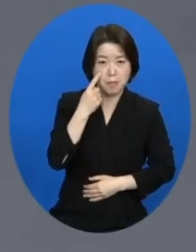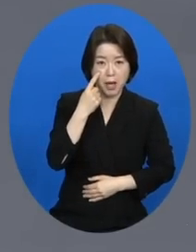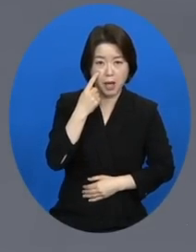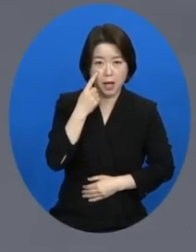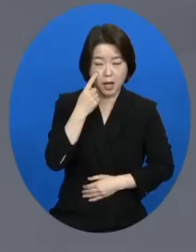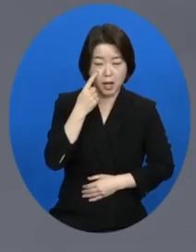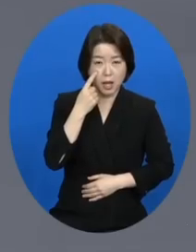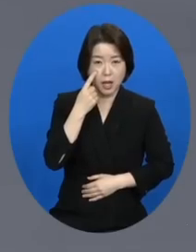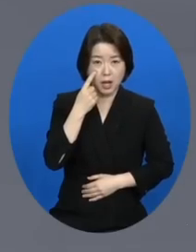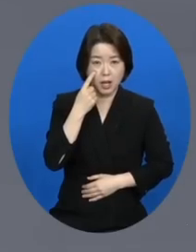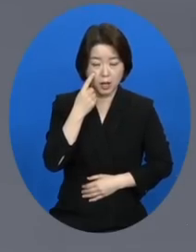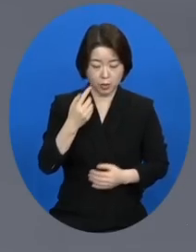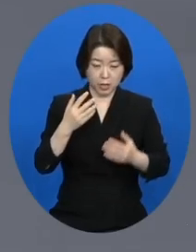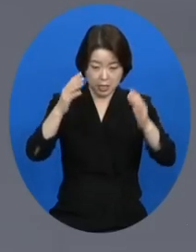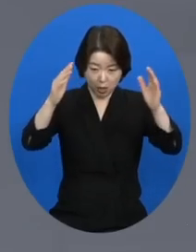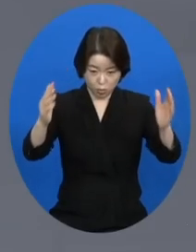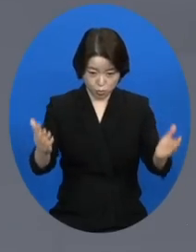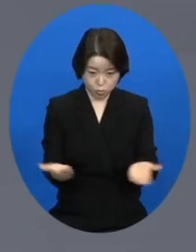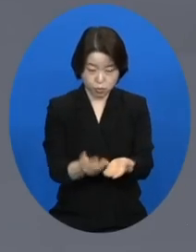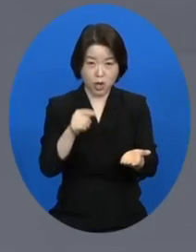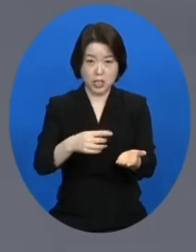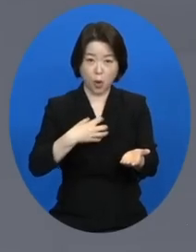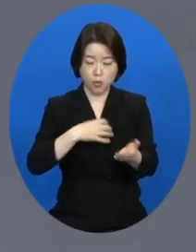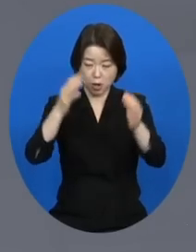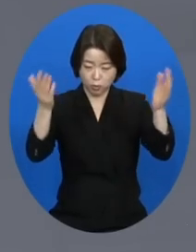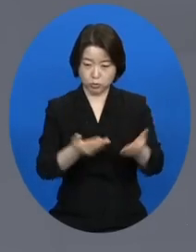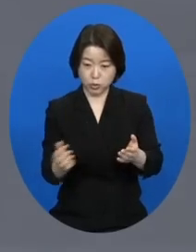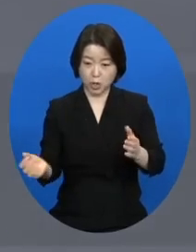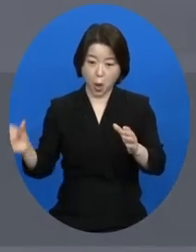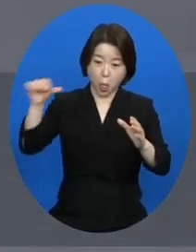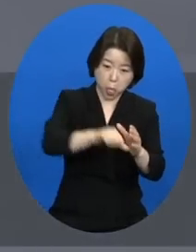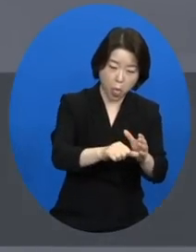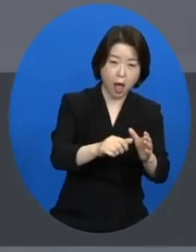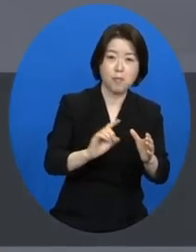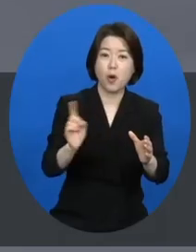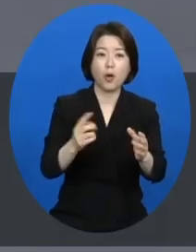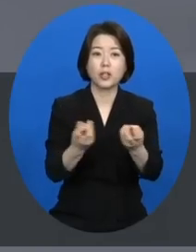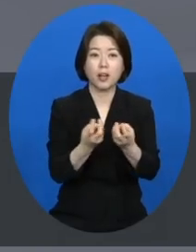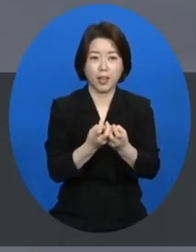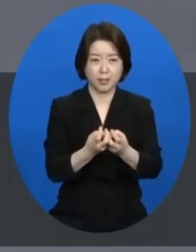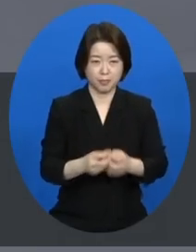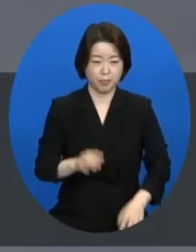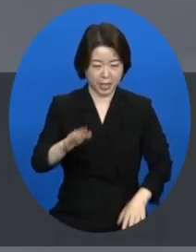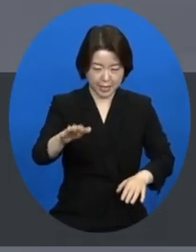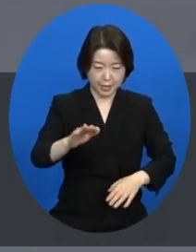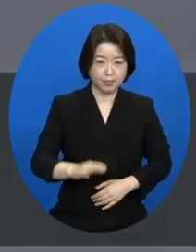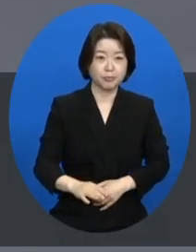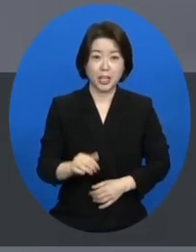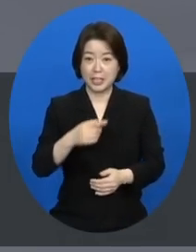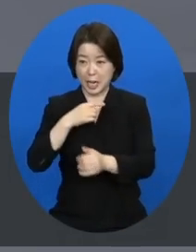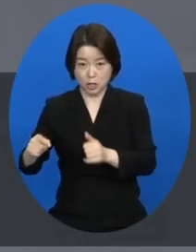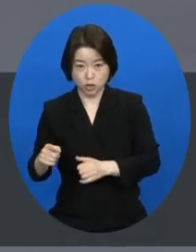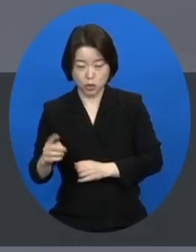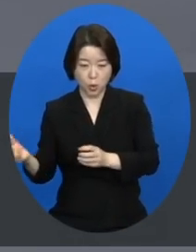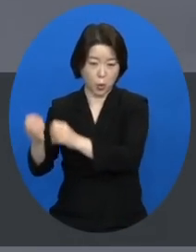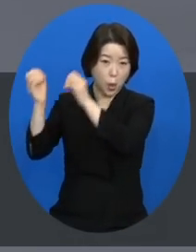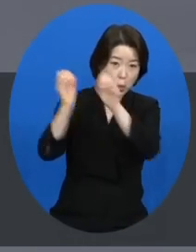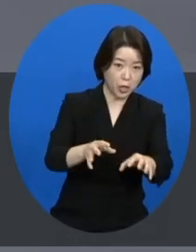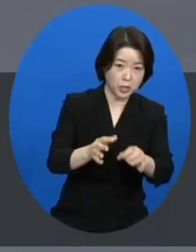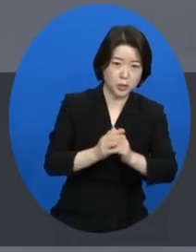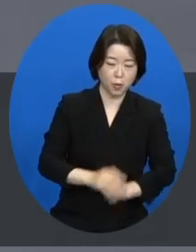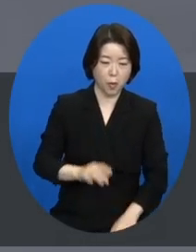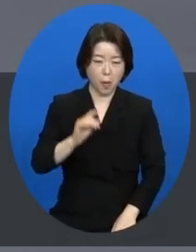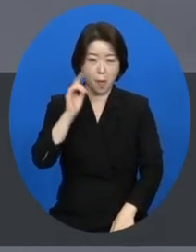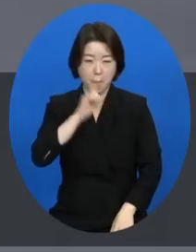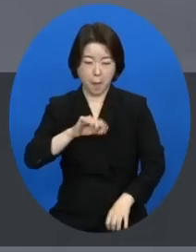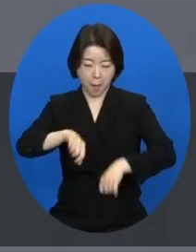구덩이에 그를 죽이고 구덩이에 던지면 어떻게 될까? 20절입니다. 자 그를 죽여 한 구덩이에 던지고 우리가 말하기를 악한